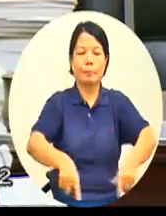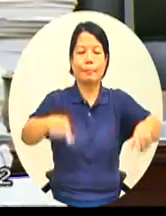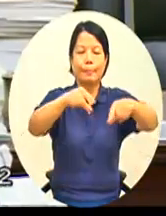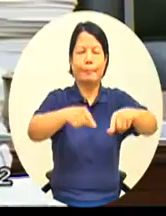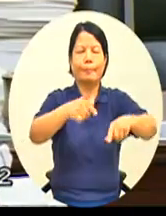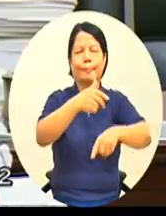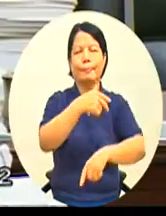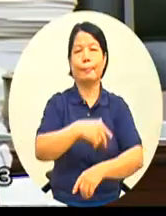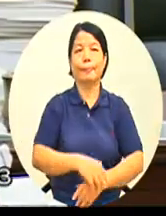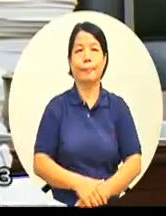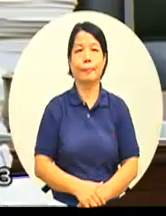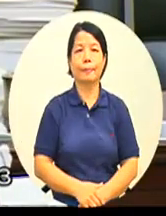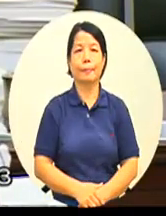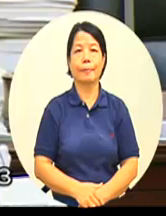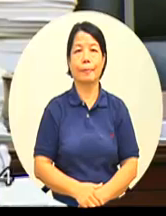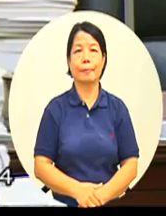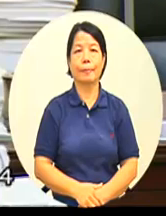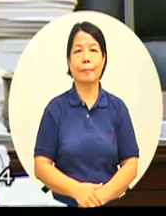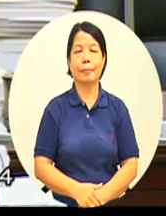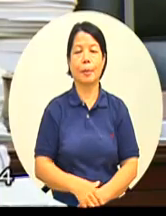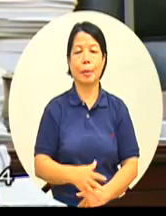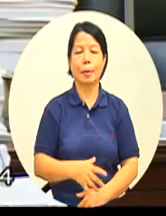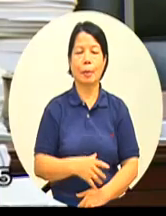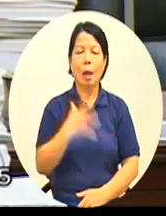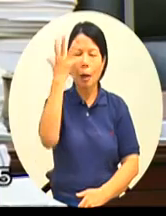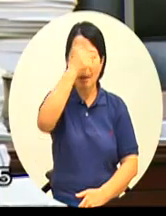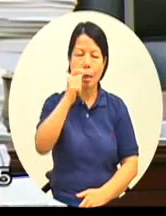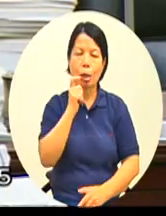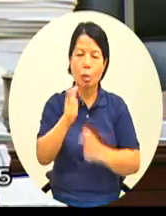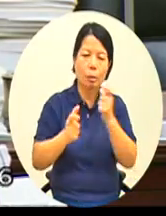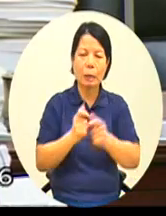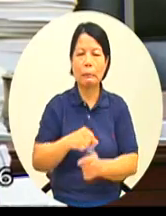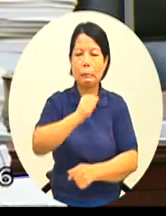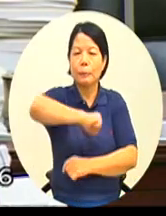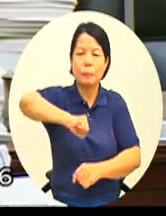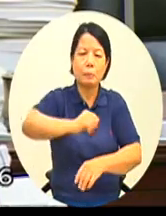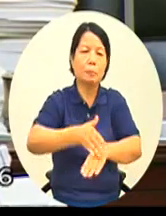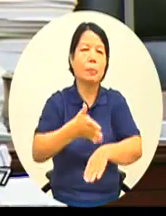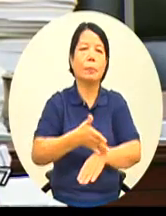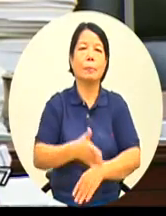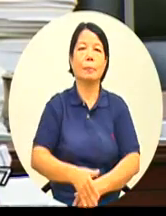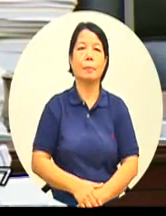片。啊，老人不会叫啊，啊也不能抵抗啊。